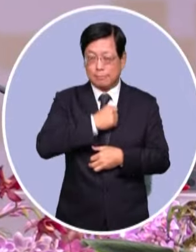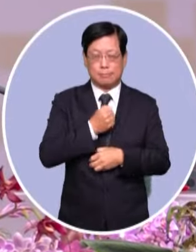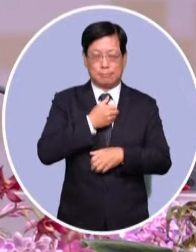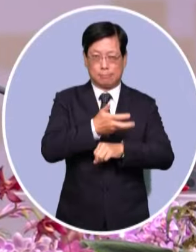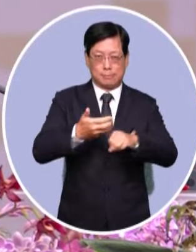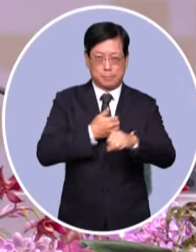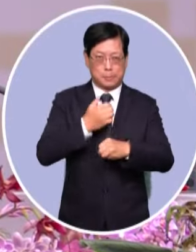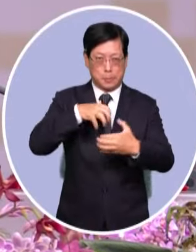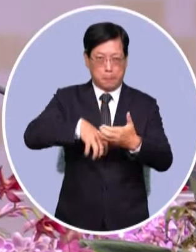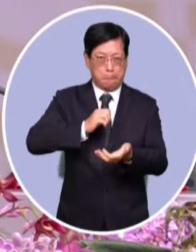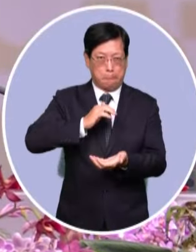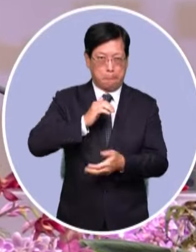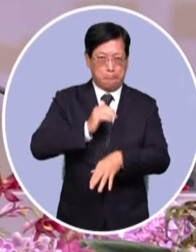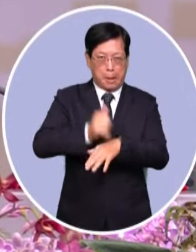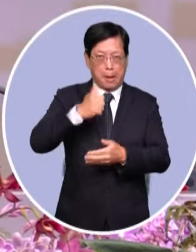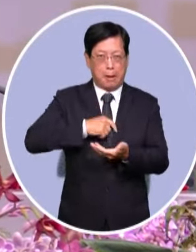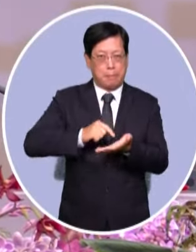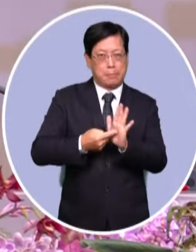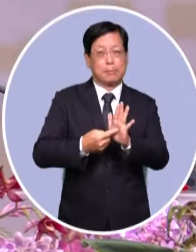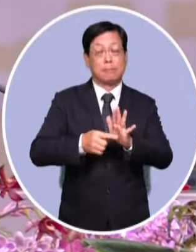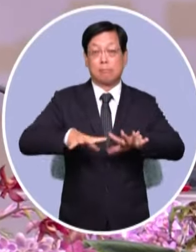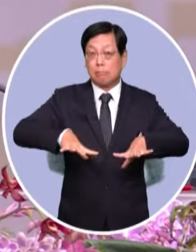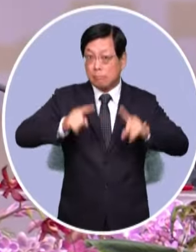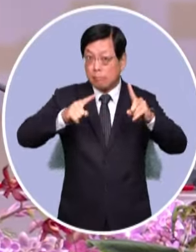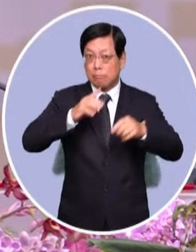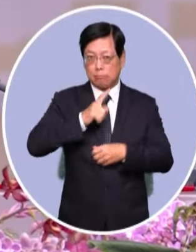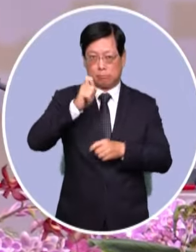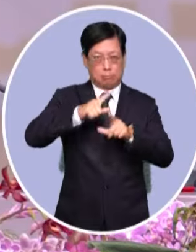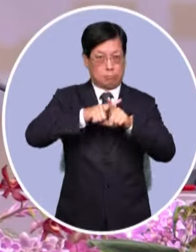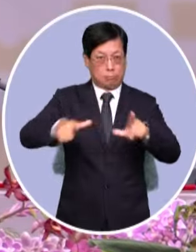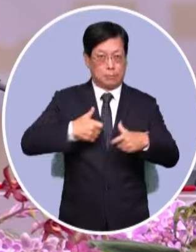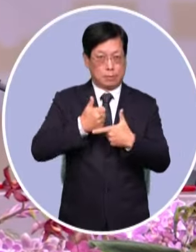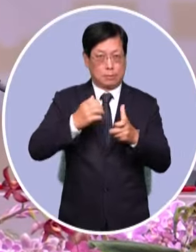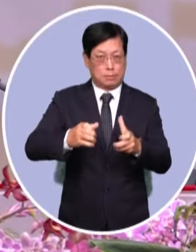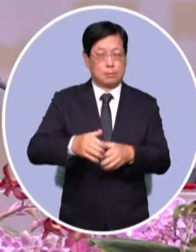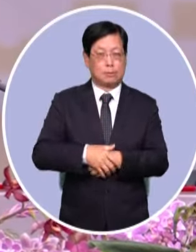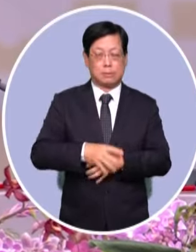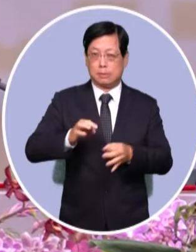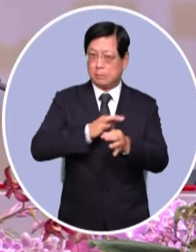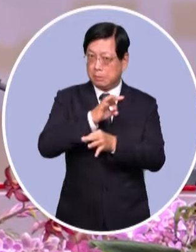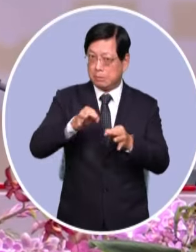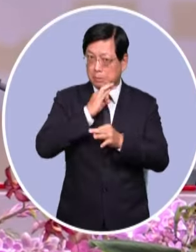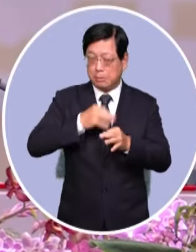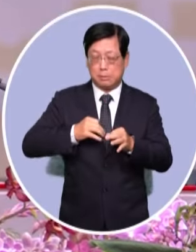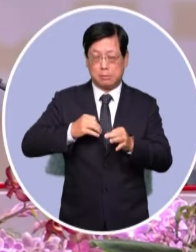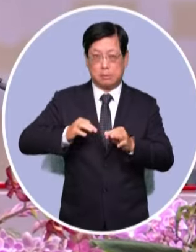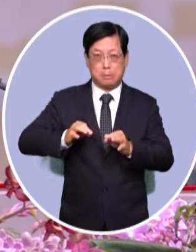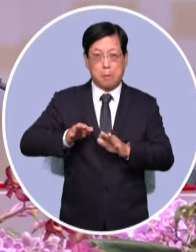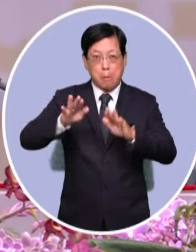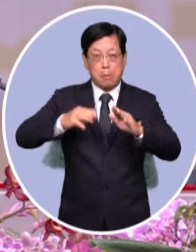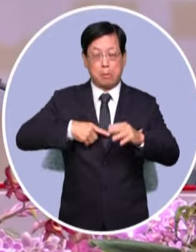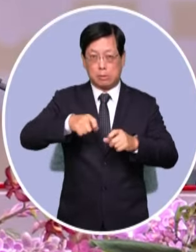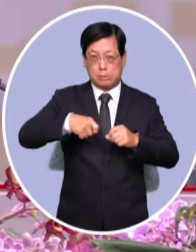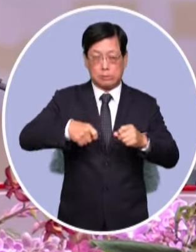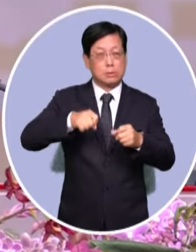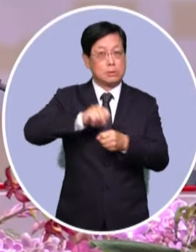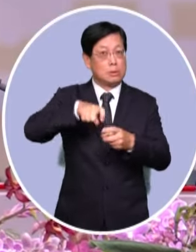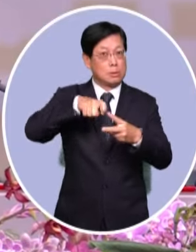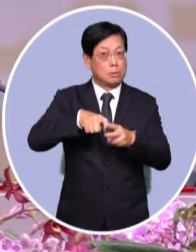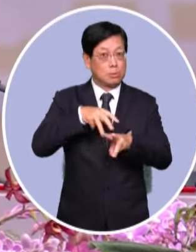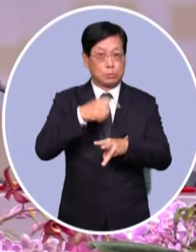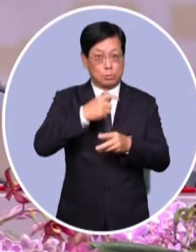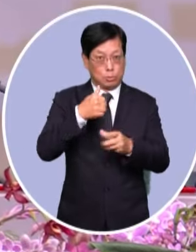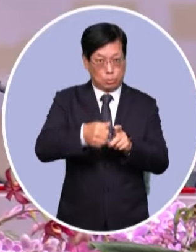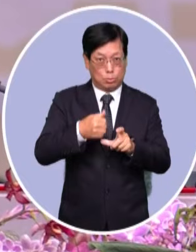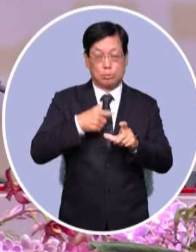力，首当其冲便是十大建设、经济发展计划中的加工出口区、